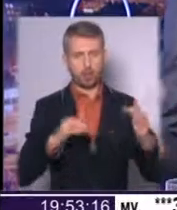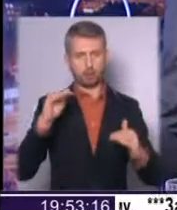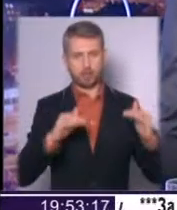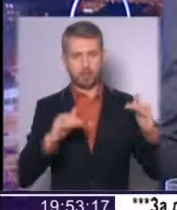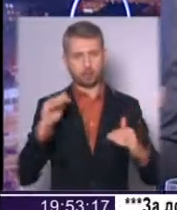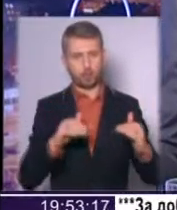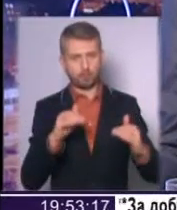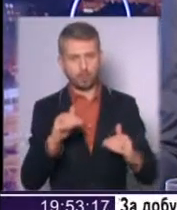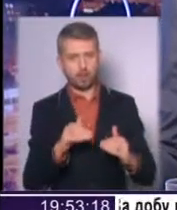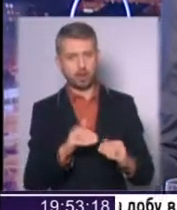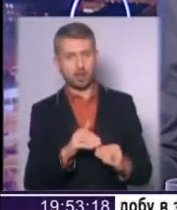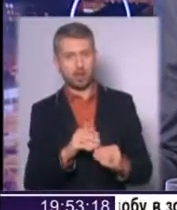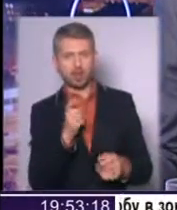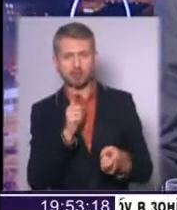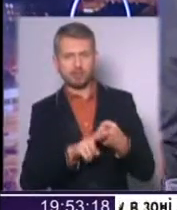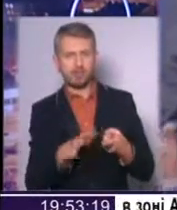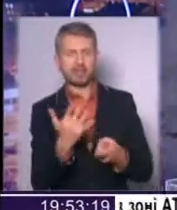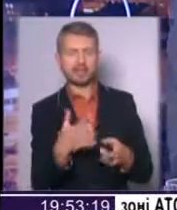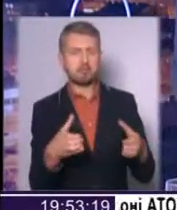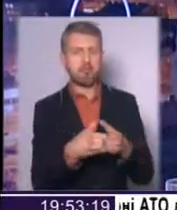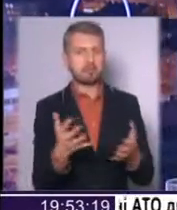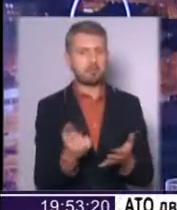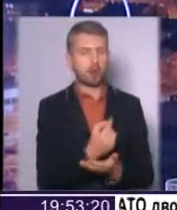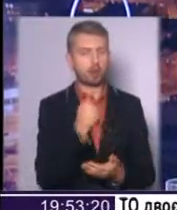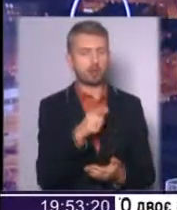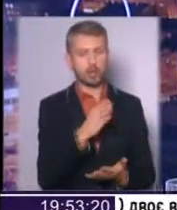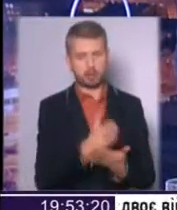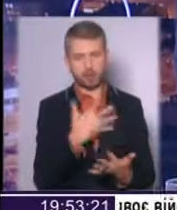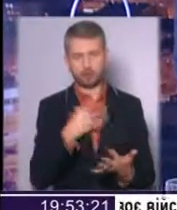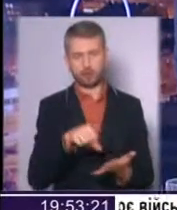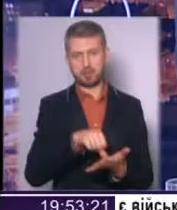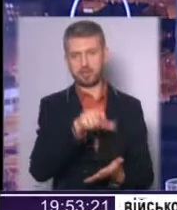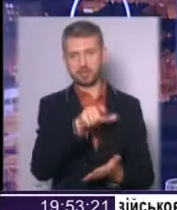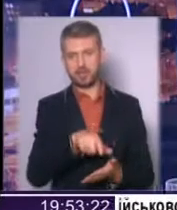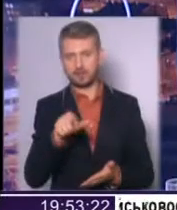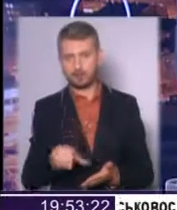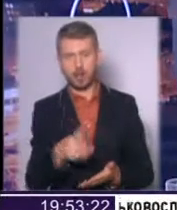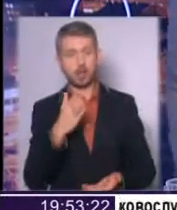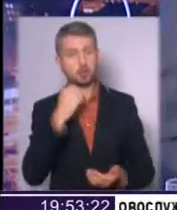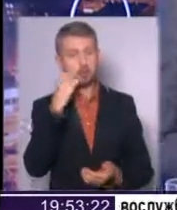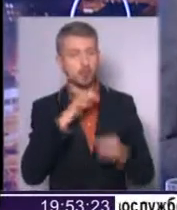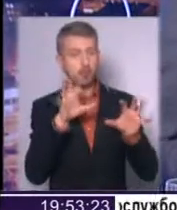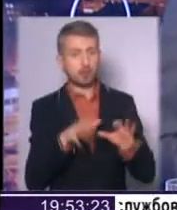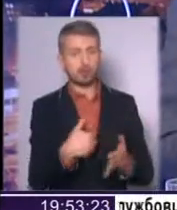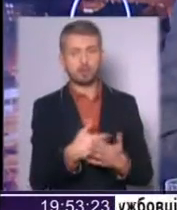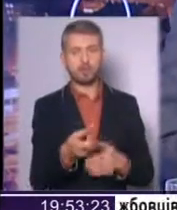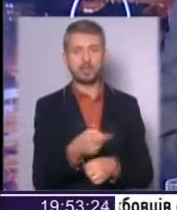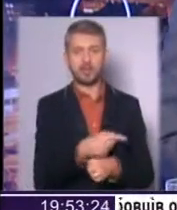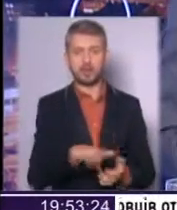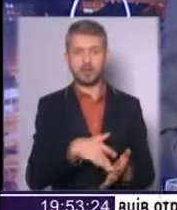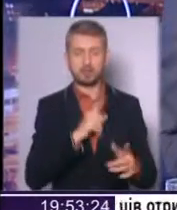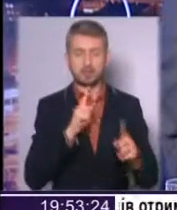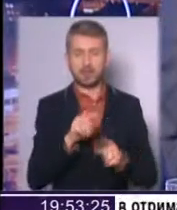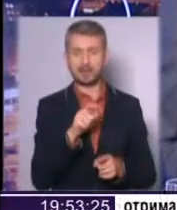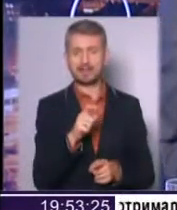наприклад, 14 представників і лише кілька, якщо не помиляюся, 2 чи 3 виграли округи. Дивіться,